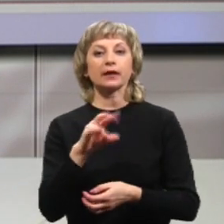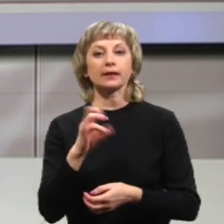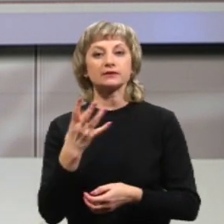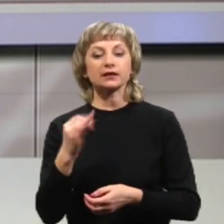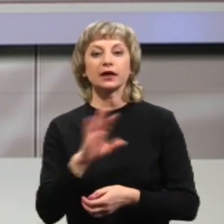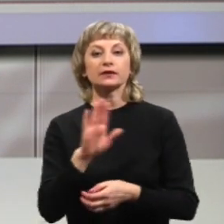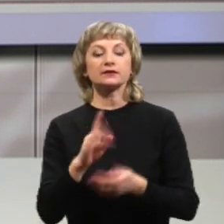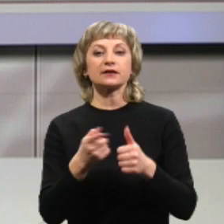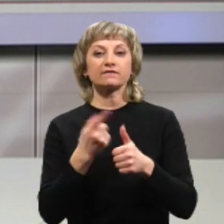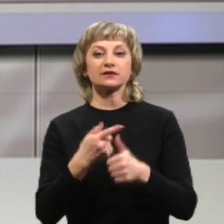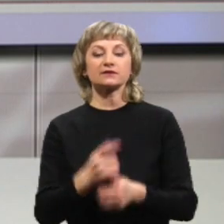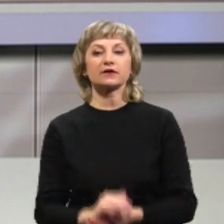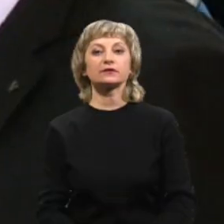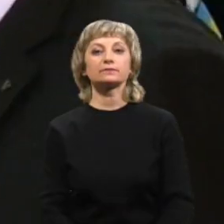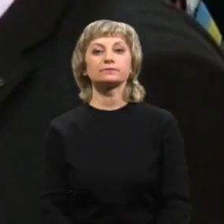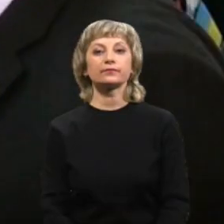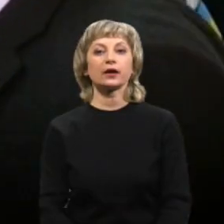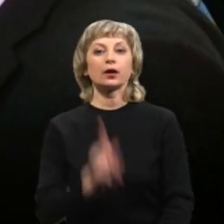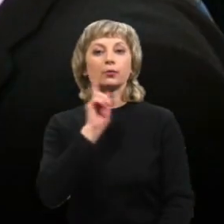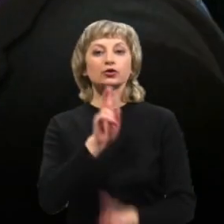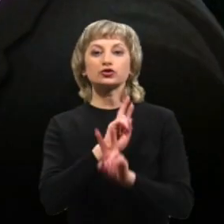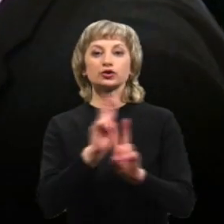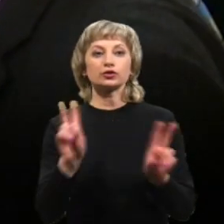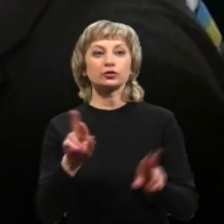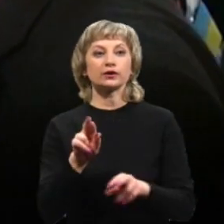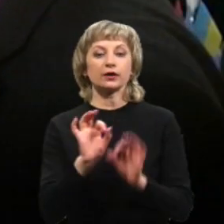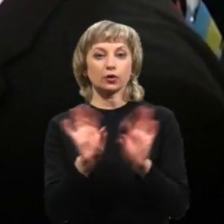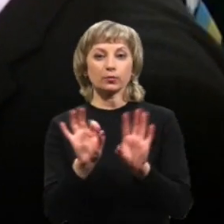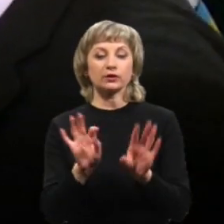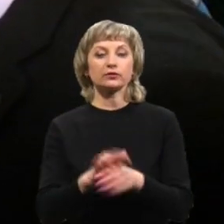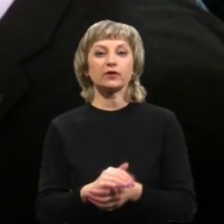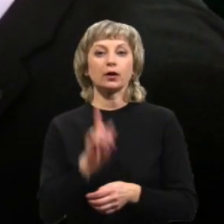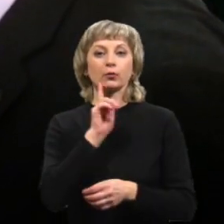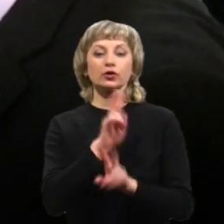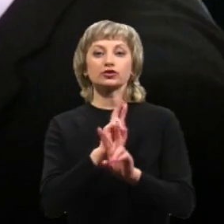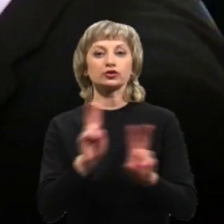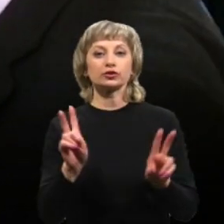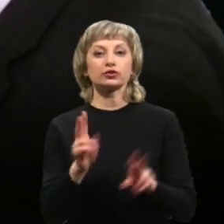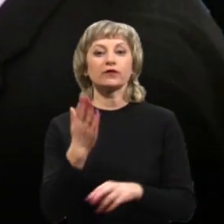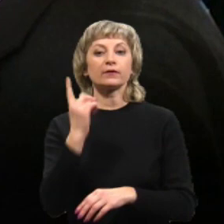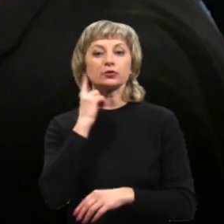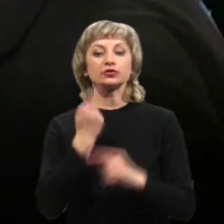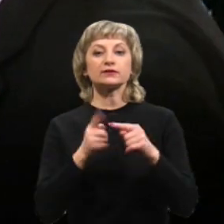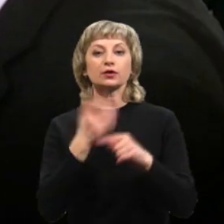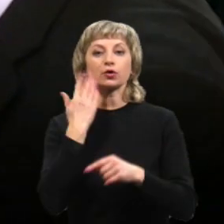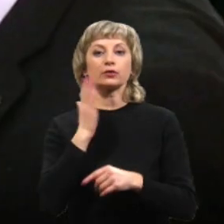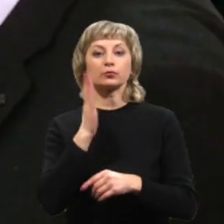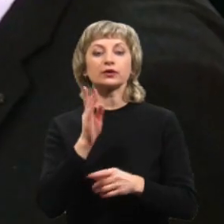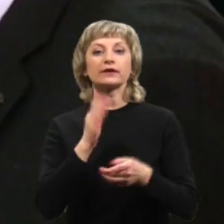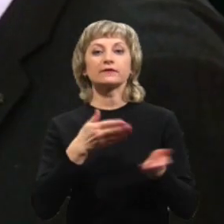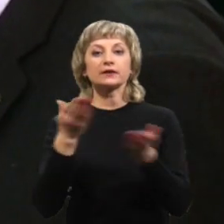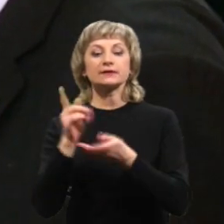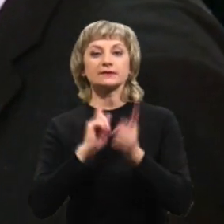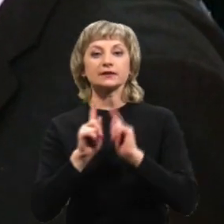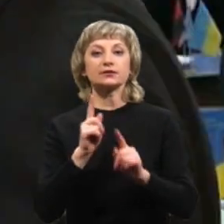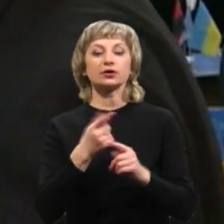не став його називати. Поки що ніхто. Я ж прокоментував. Поки що ніхто. Ви почуєте це, коли буде винесена сесія. Найближча сесія